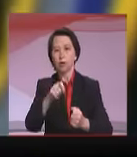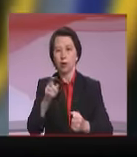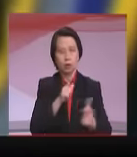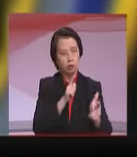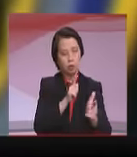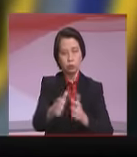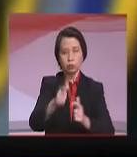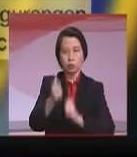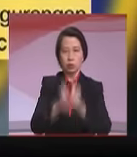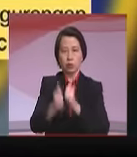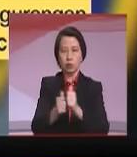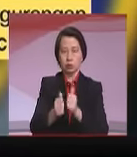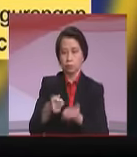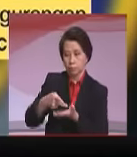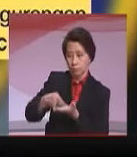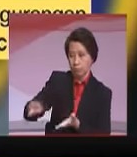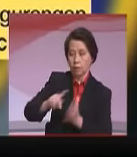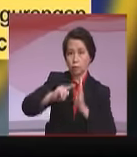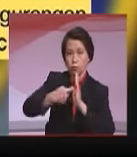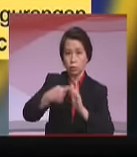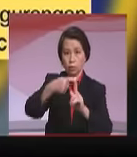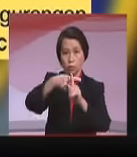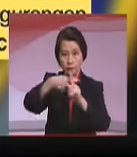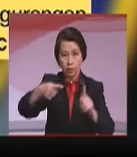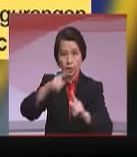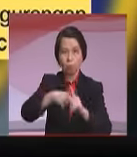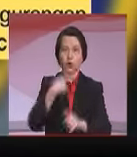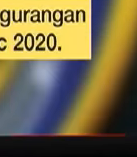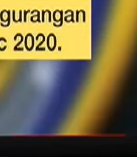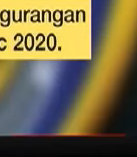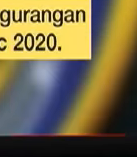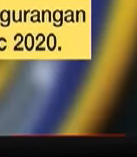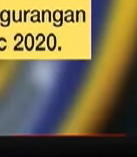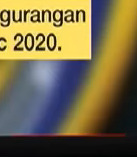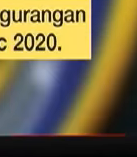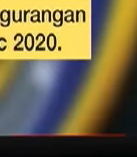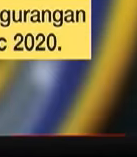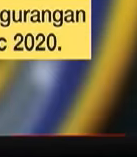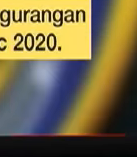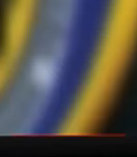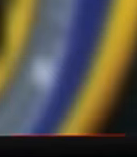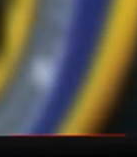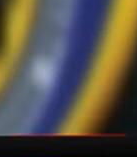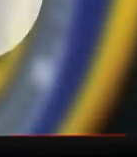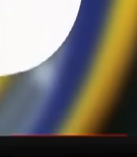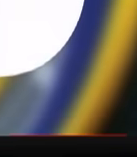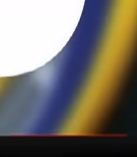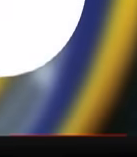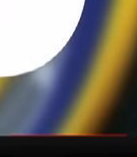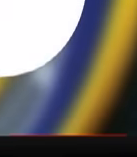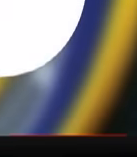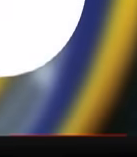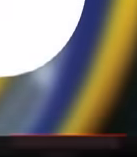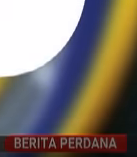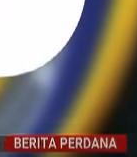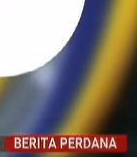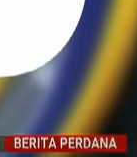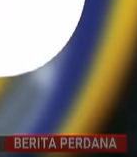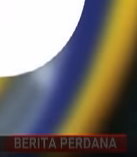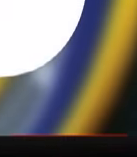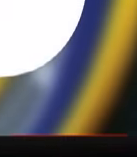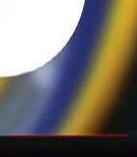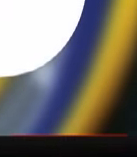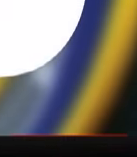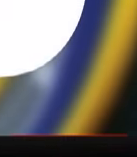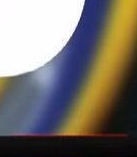secara automatik. Pembayaran akan bermula pertengahan Januari ini. Kategori kedua pula melibatkan ahli yang masih bekerja tetapi